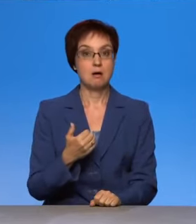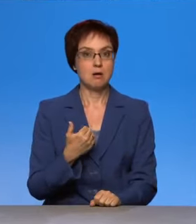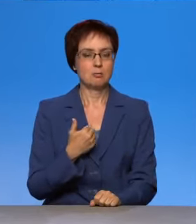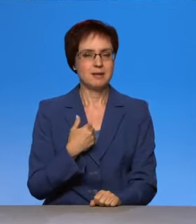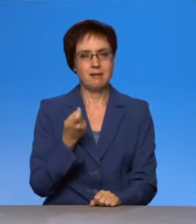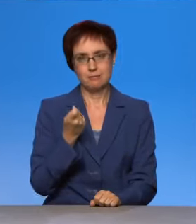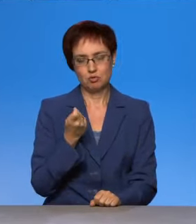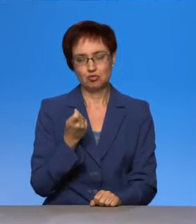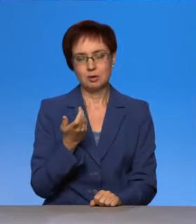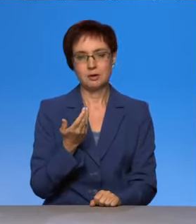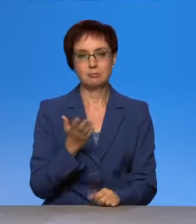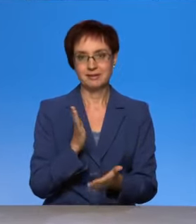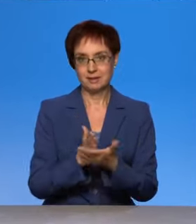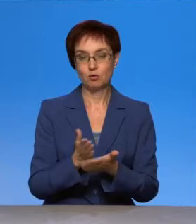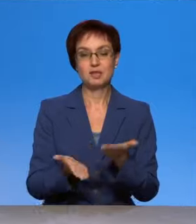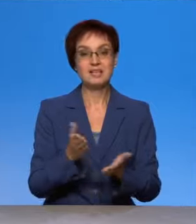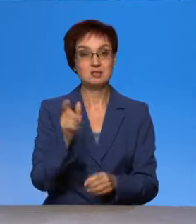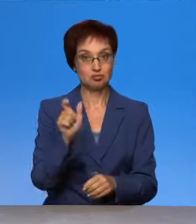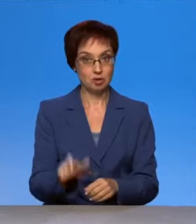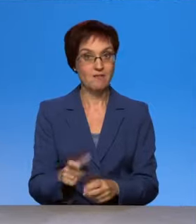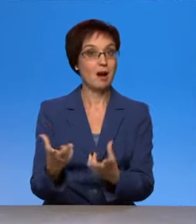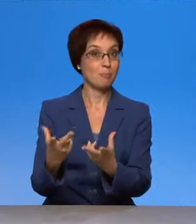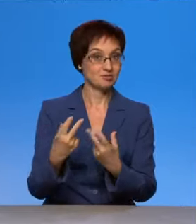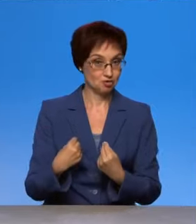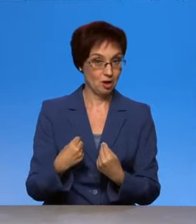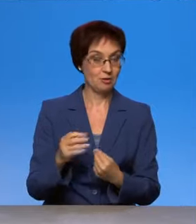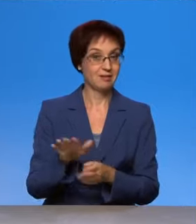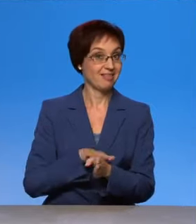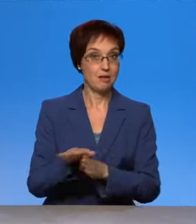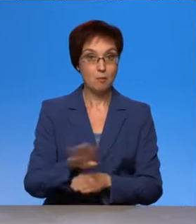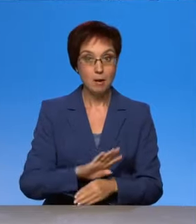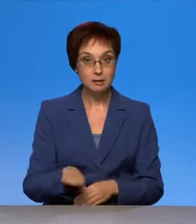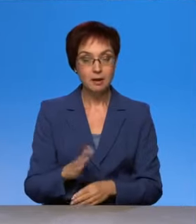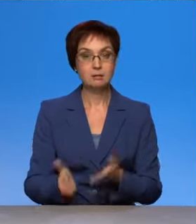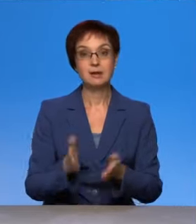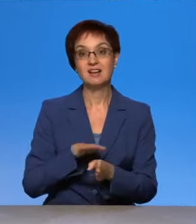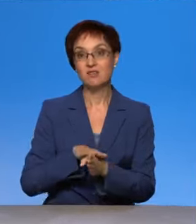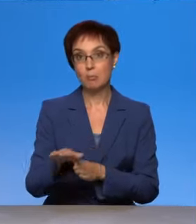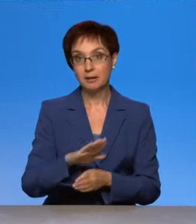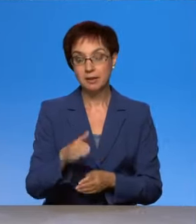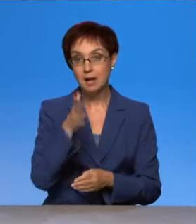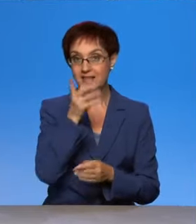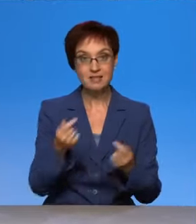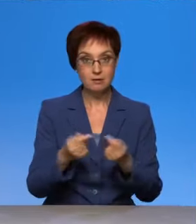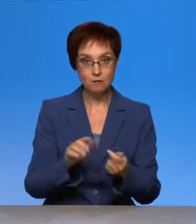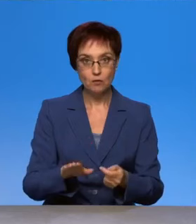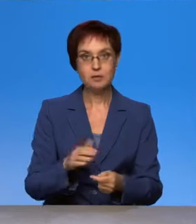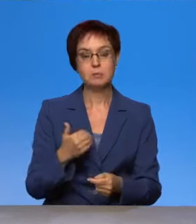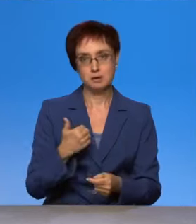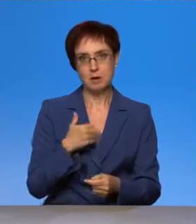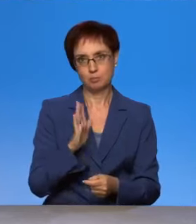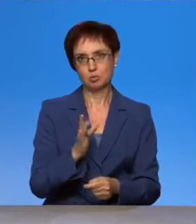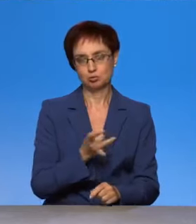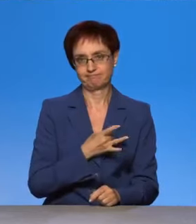если человек обещает, но что-то не выполняет, или выполняет не вовремя, да, я, наверное, буду раздражаться.